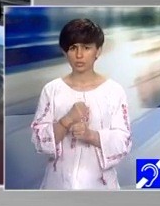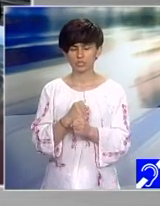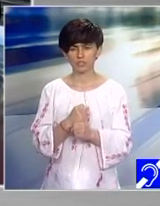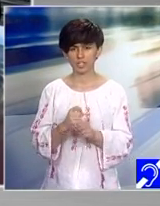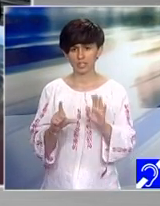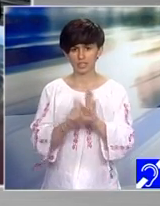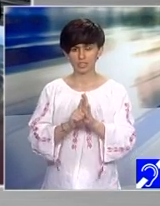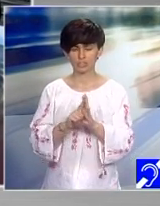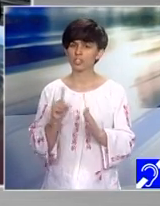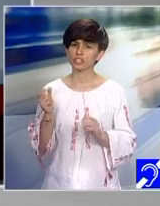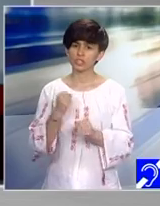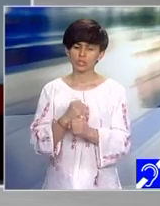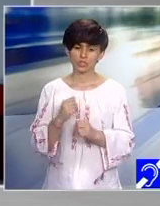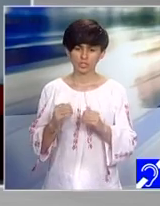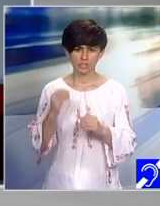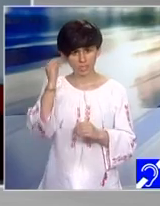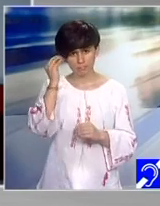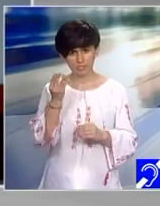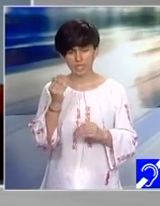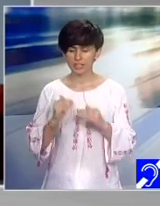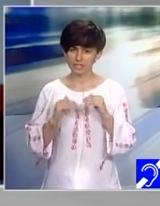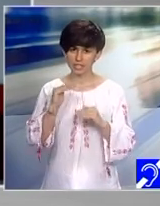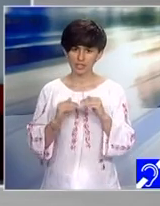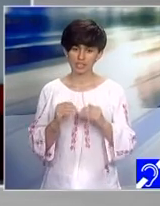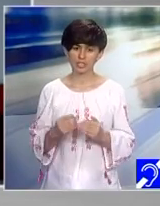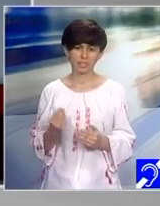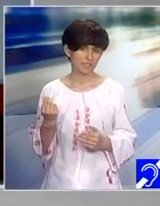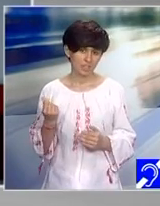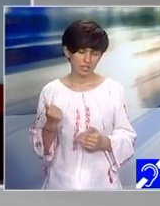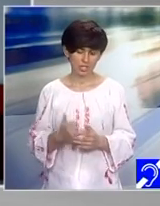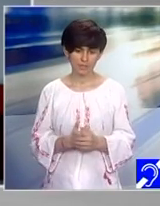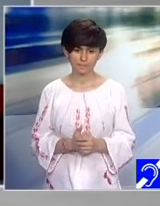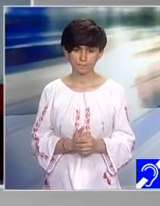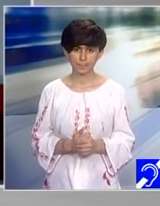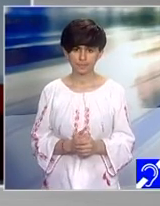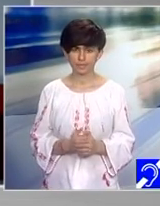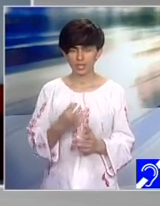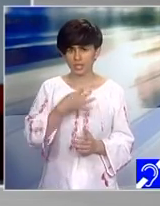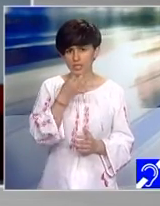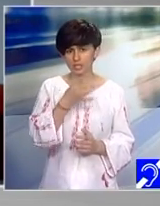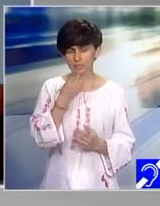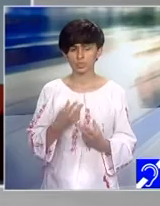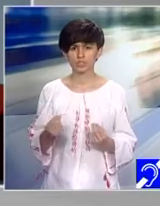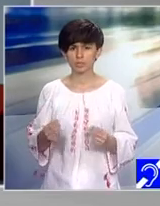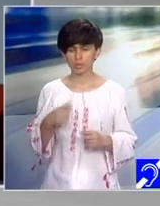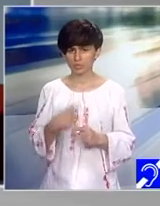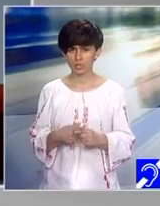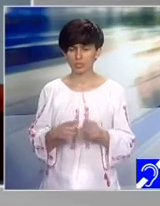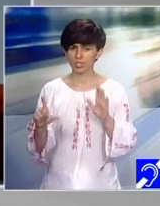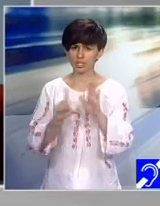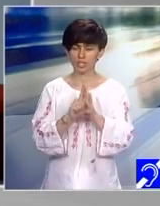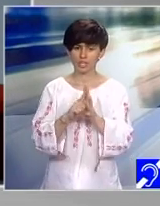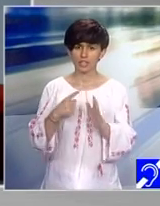echitate din punct de vedere financiar. Păi s-a spus de nenumărate ori. Legea în sine